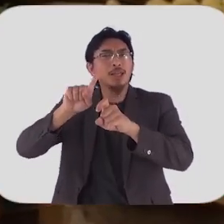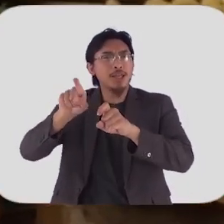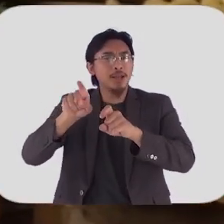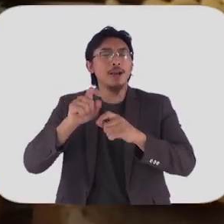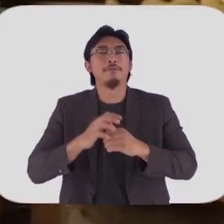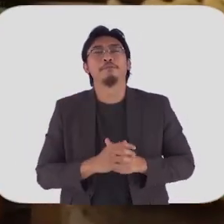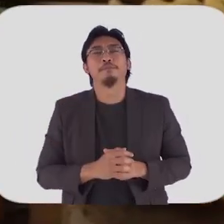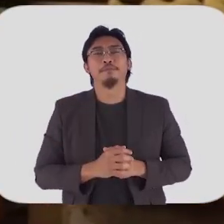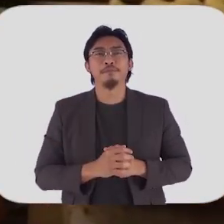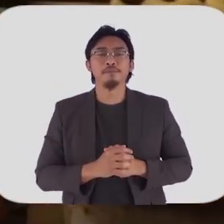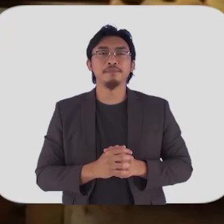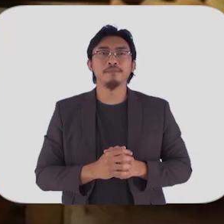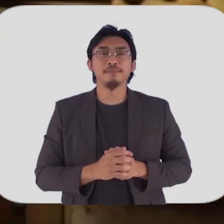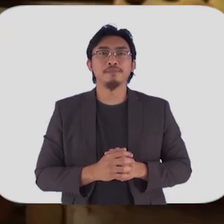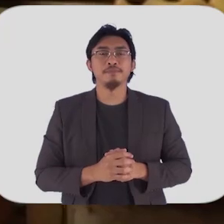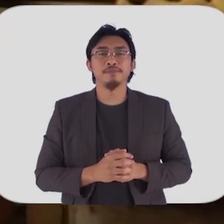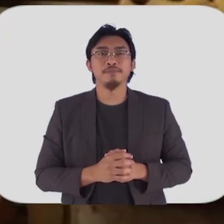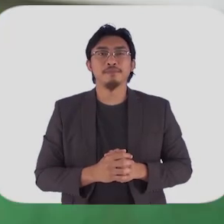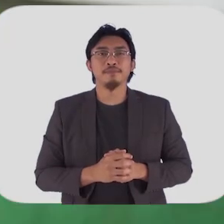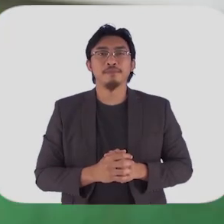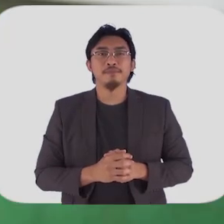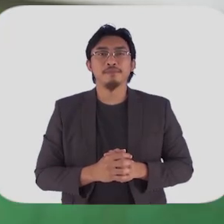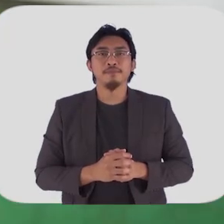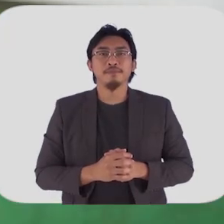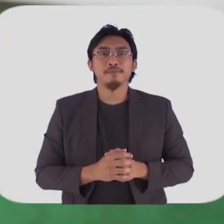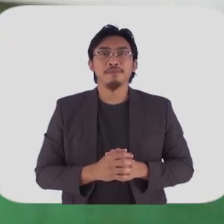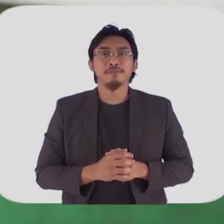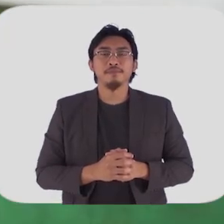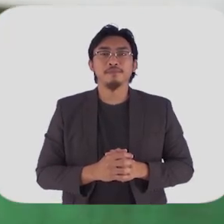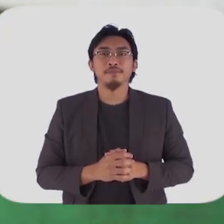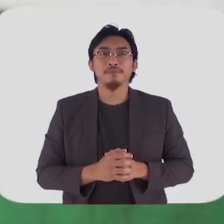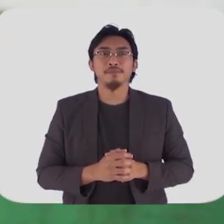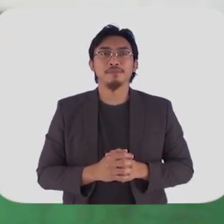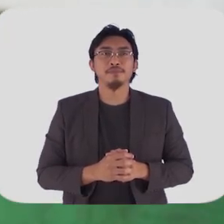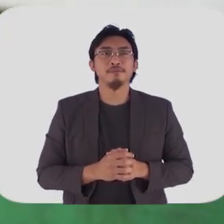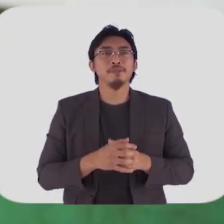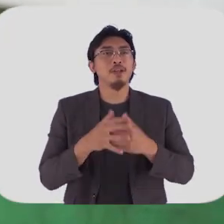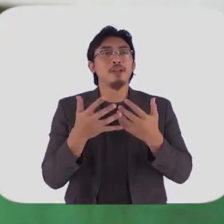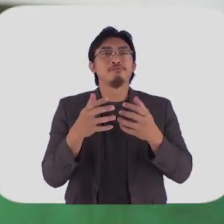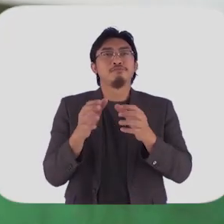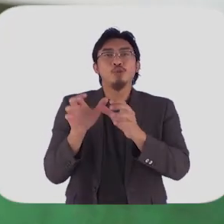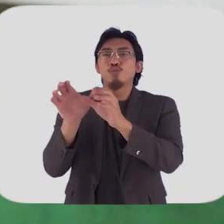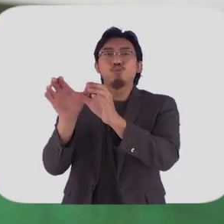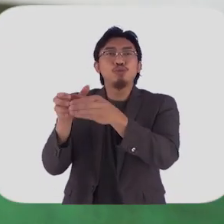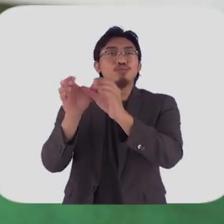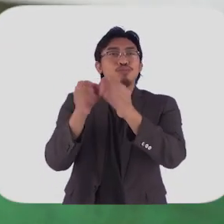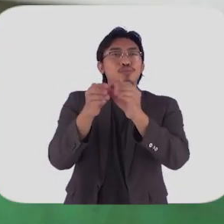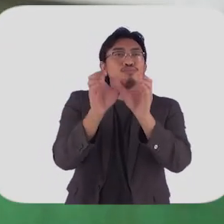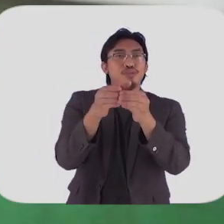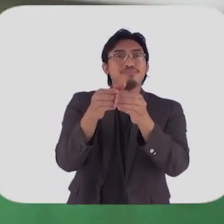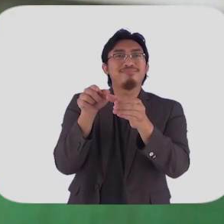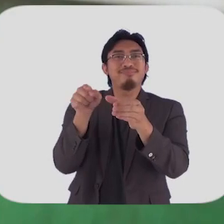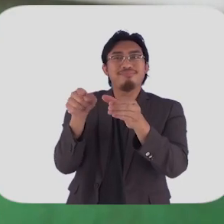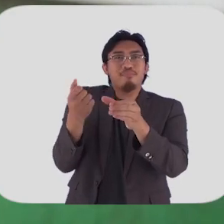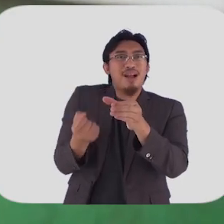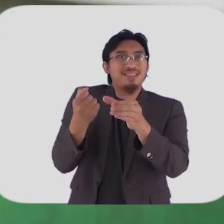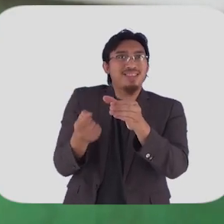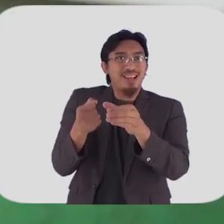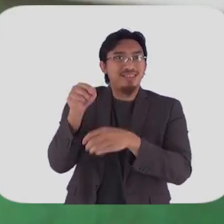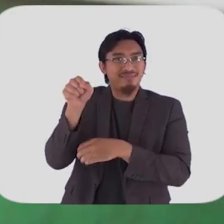ketua-ketua atau orang-orang yang punya kekuatan lah di pasar itu, di paguyupan-paguyupan di dalam pasar